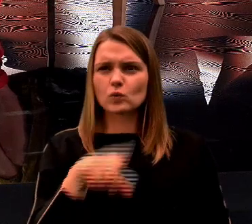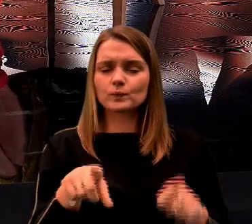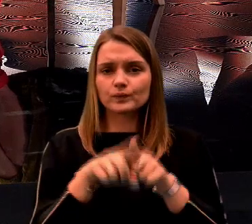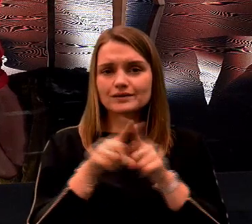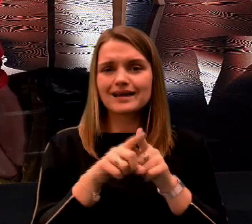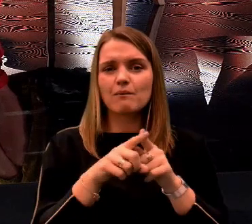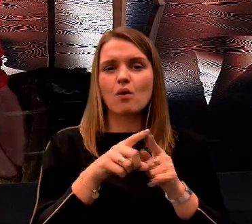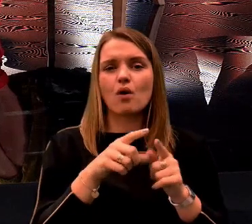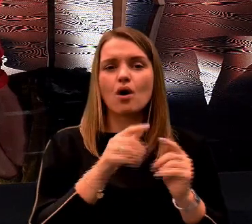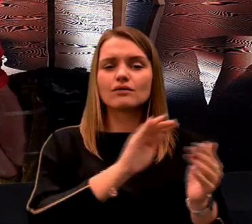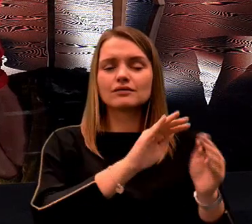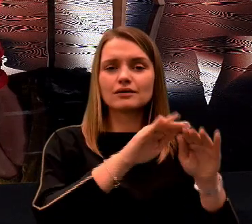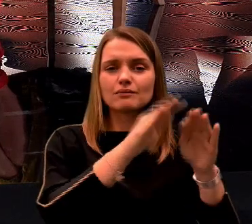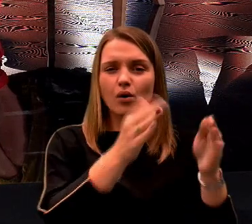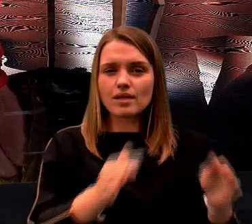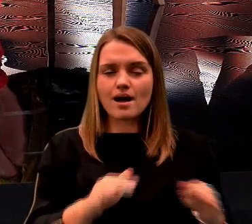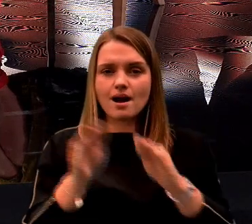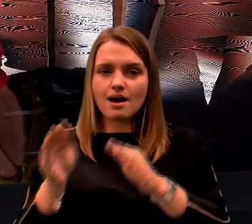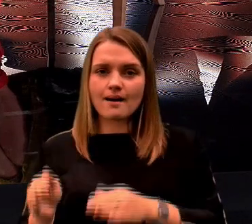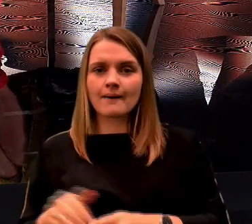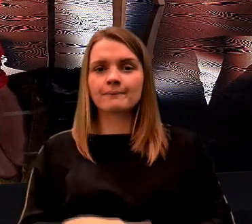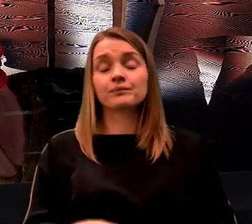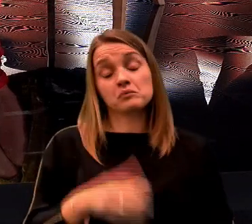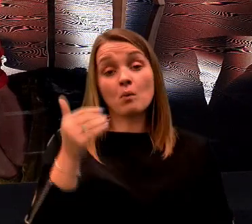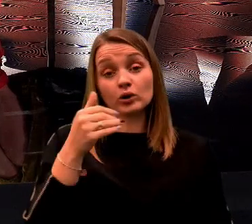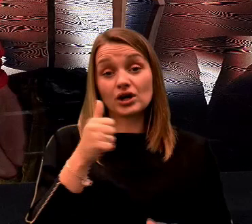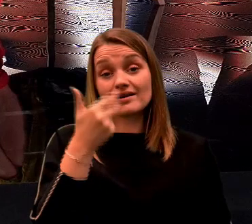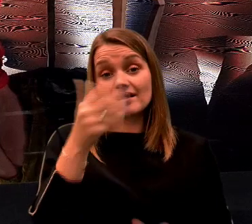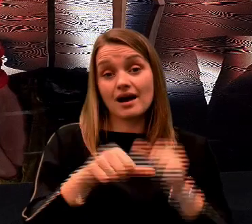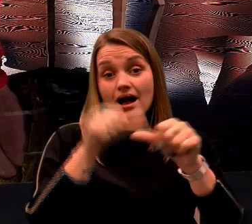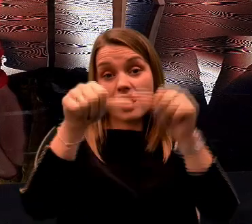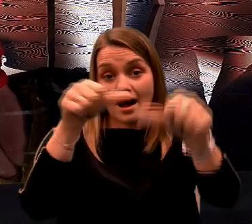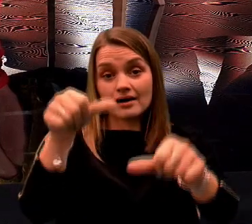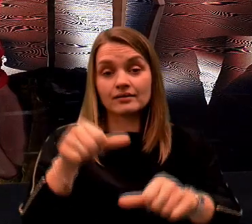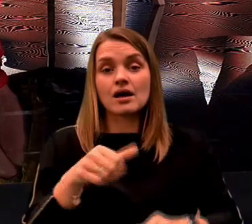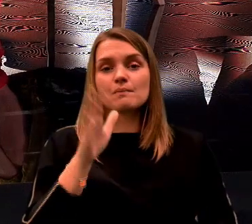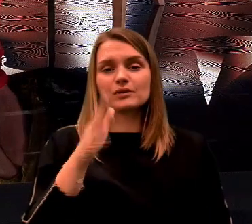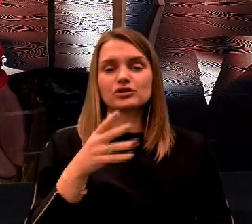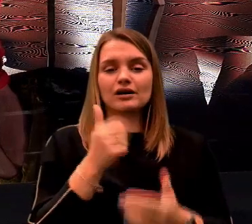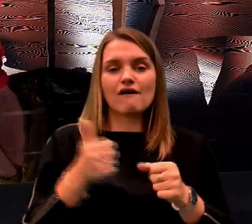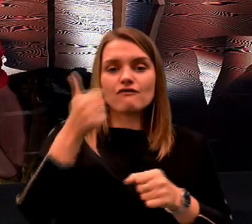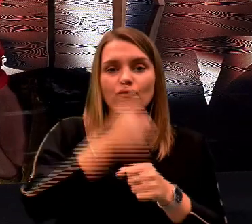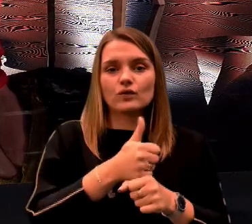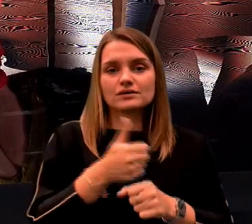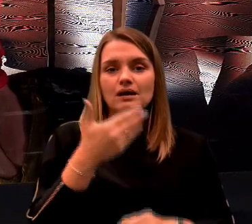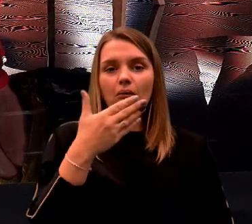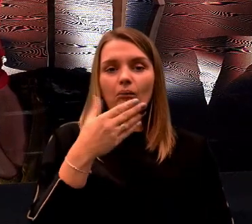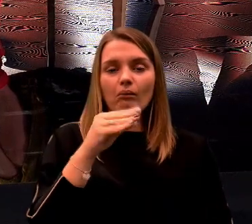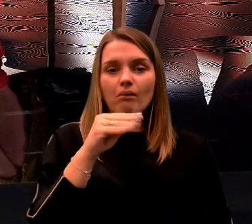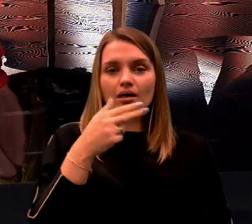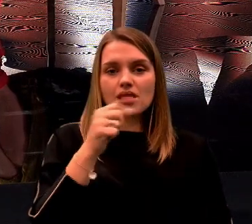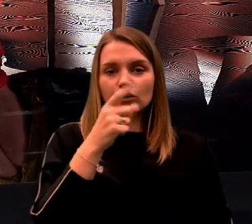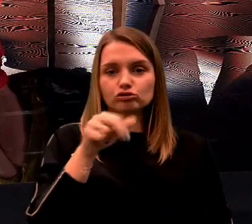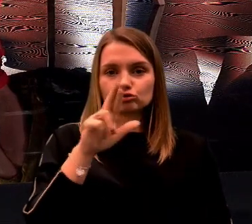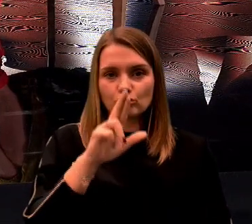one się sprawdzą, ale że w ogóle za kilka lat to, co nazywamy funkcją menedżerską poprzez